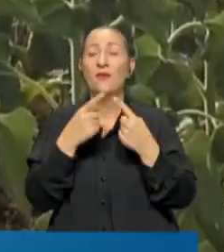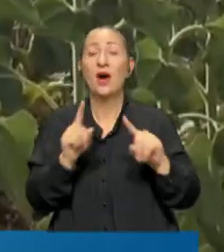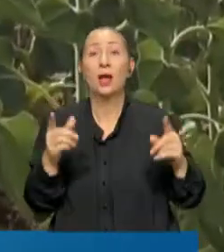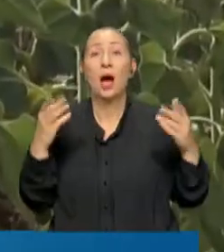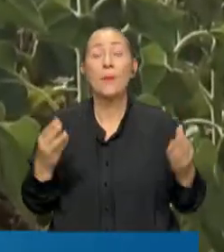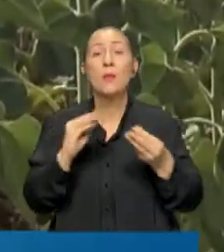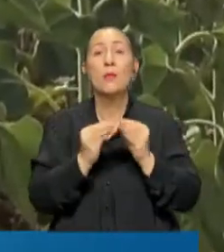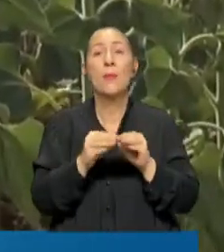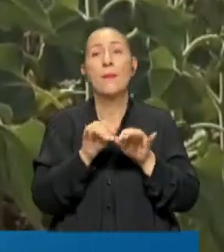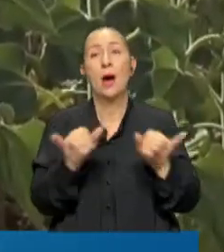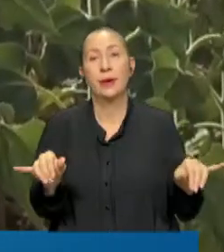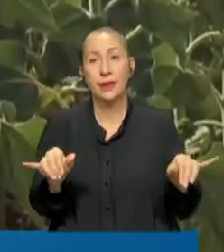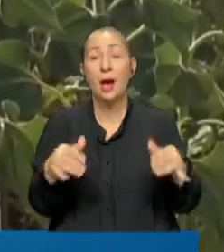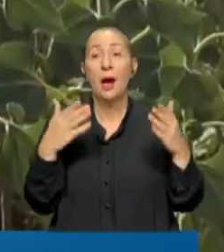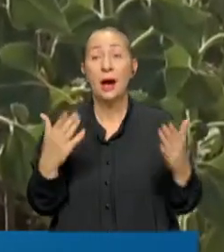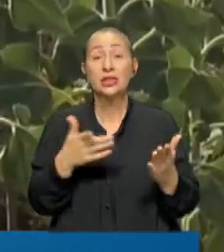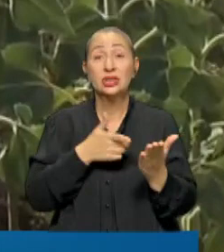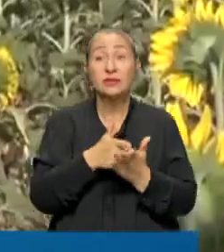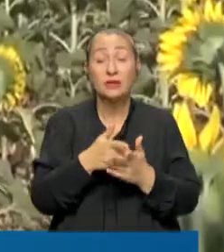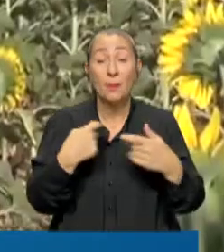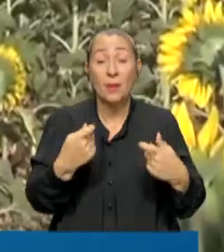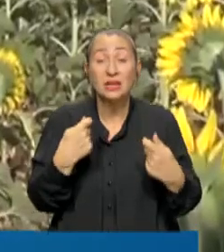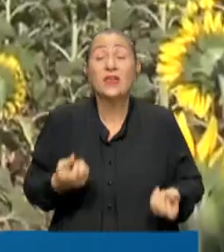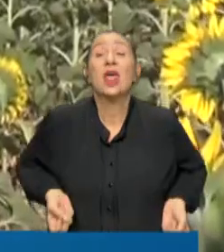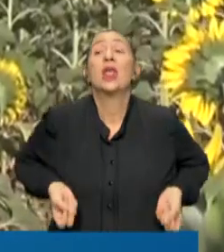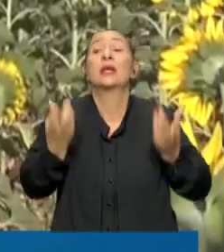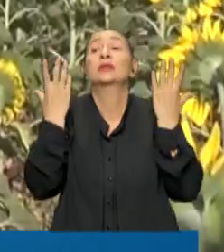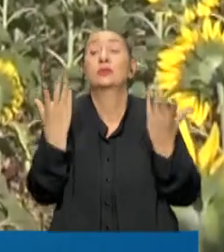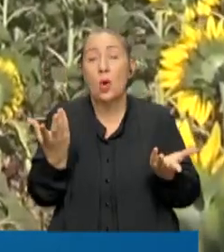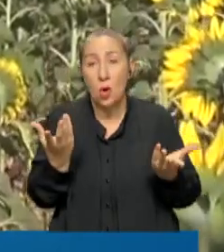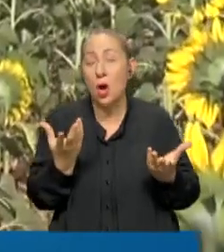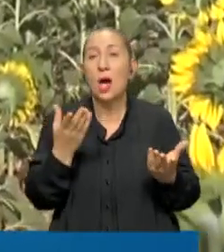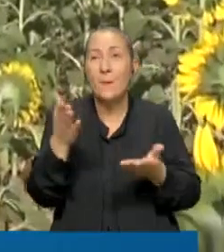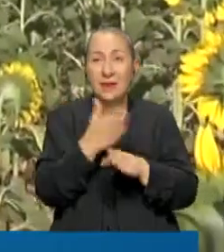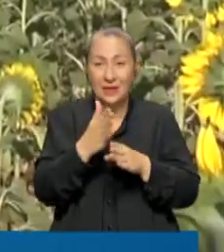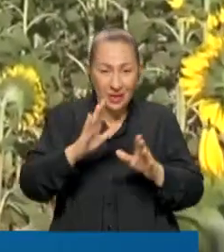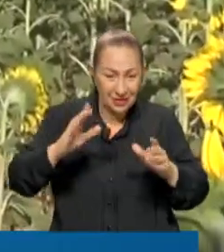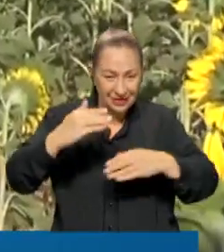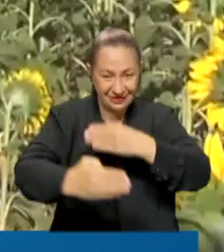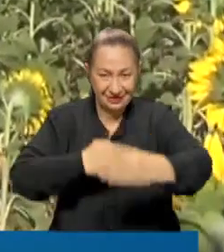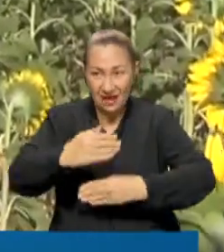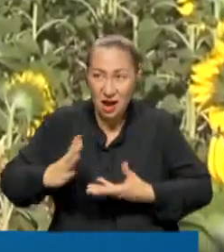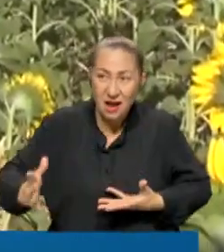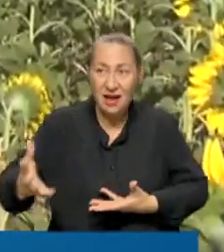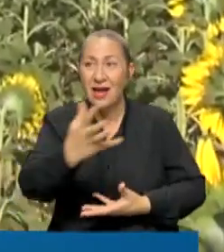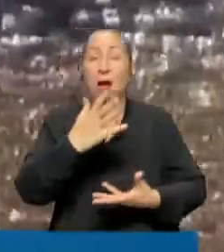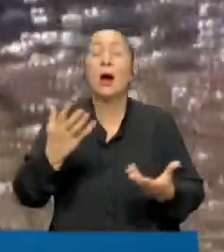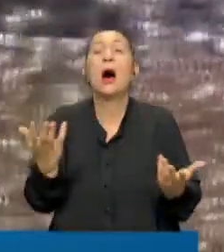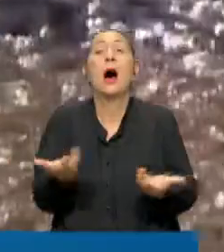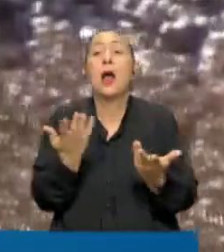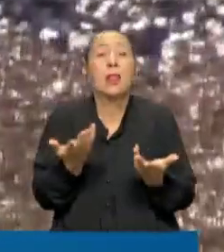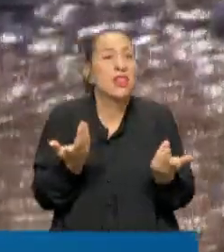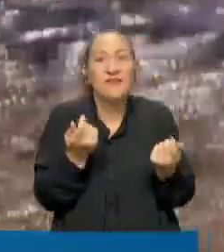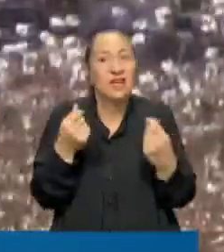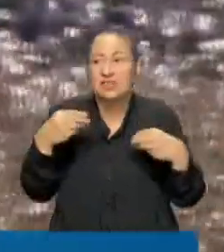ama sorunlar aynı. Artık çiftçi maliyetlere yetişemiyor. Üstelik ürününü toplama zamanı geldi ama hala nereye